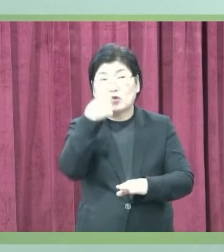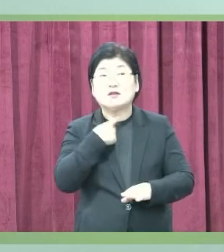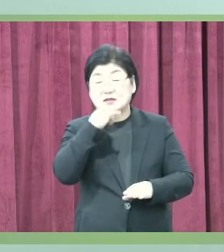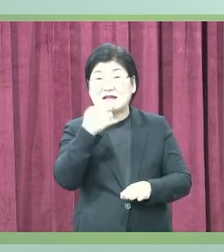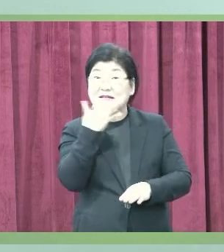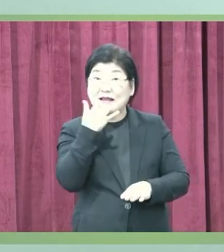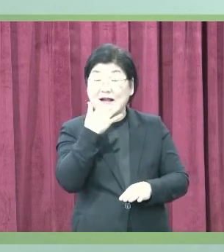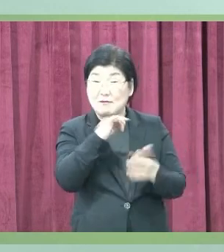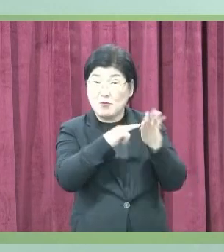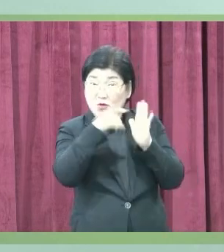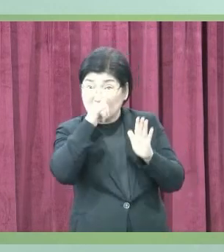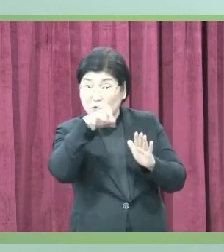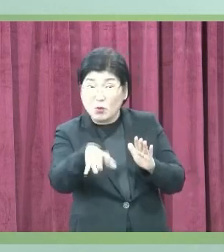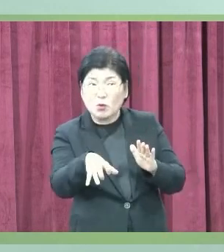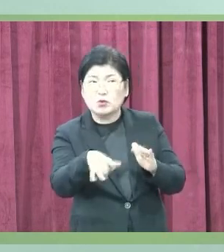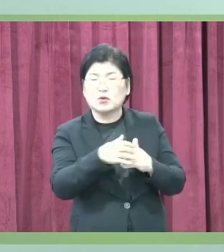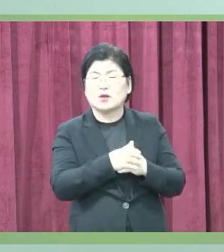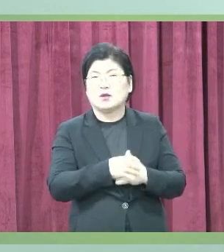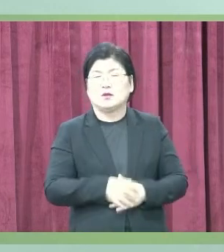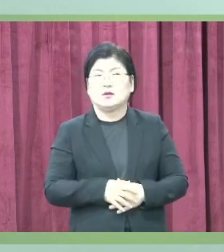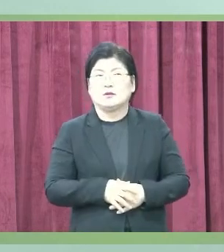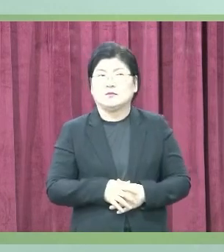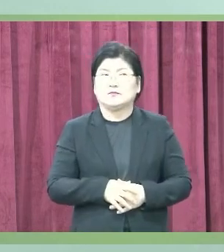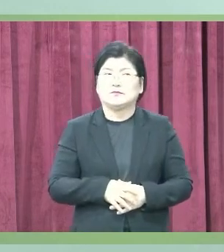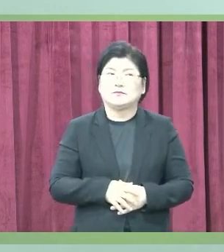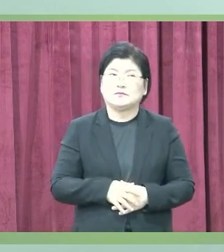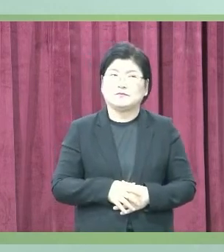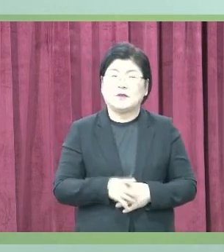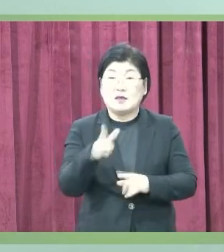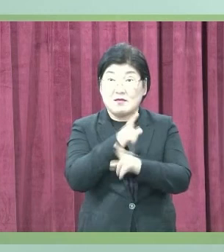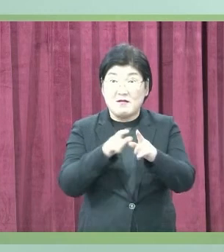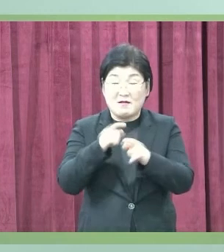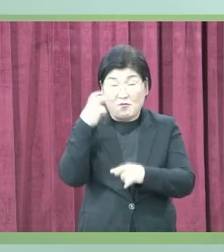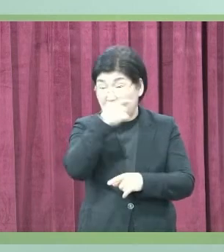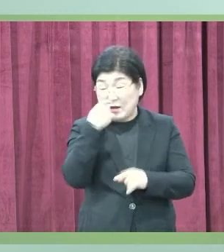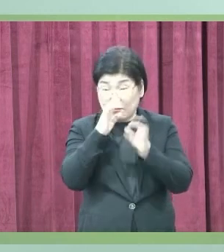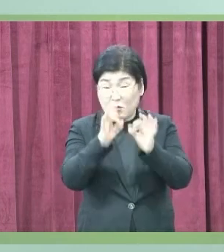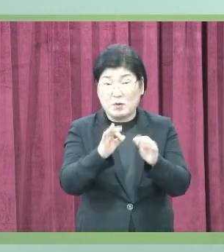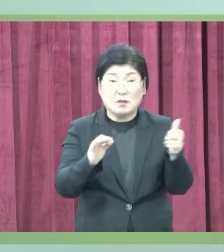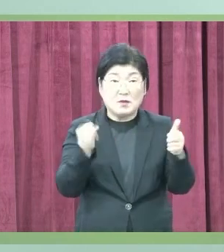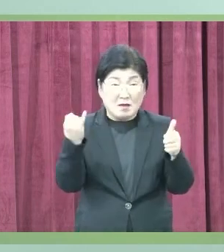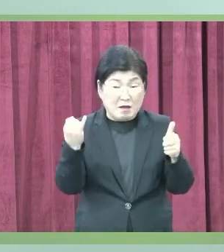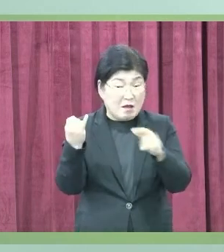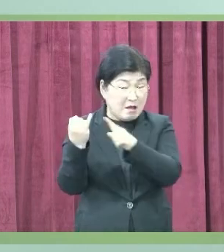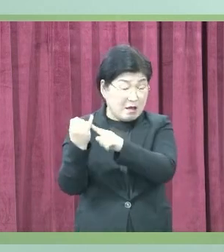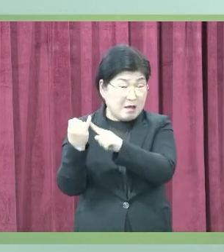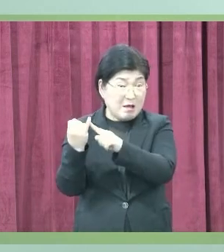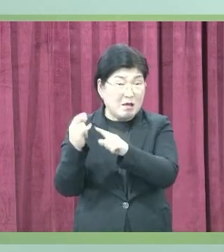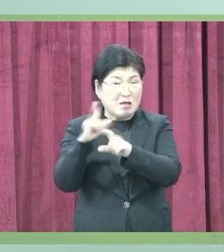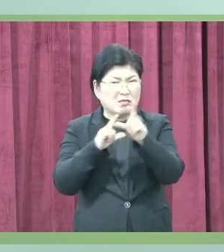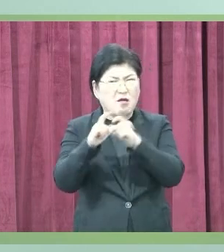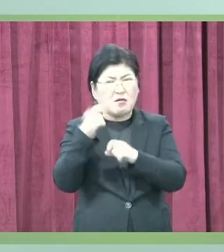표시한 부분이 유의하게 나타나는 변수들입니다. 조금 더 살펴보면 성별은 남성에 비해서 여성이